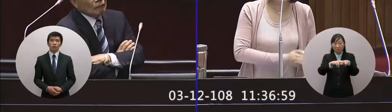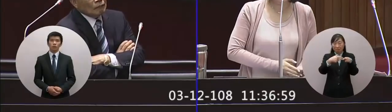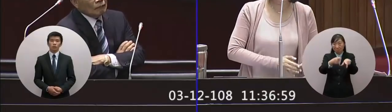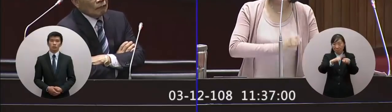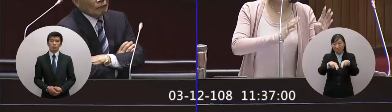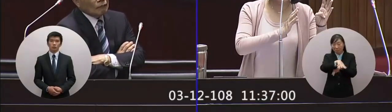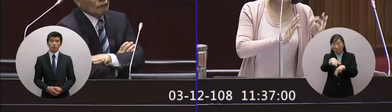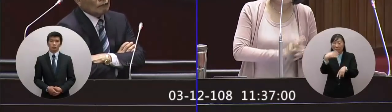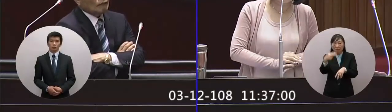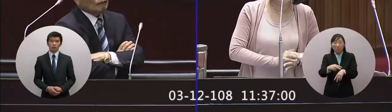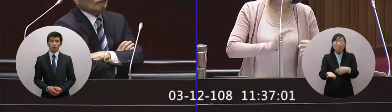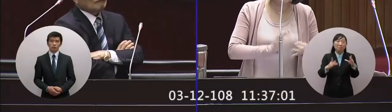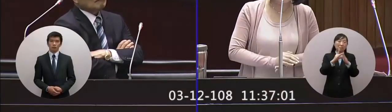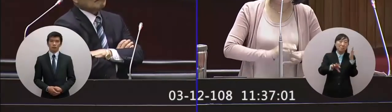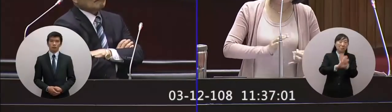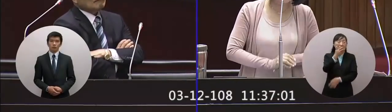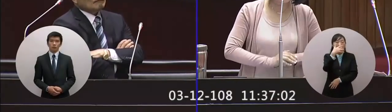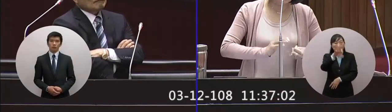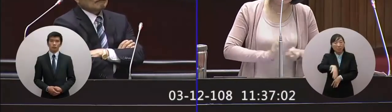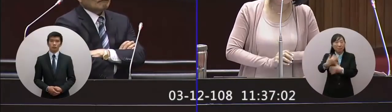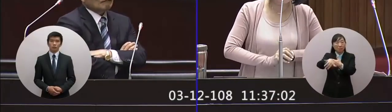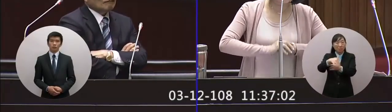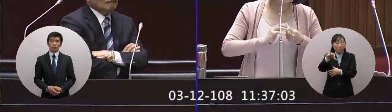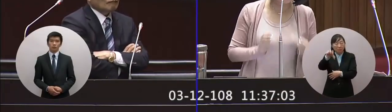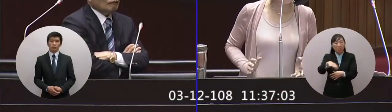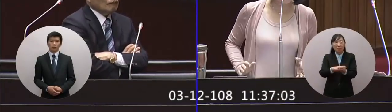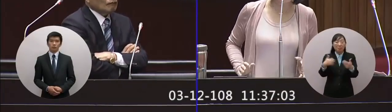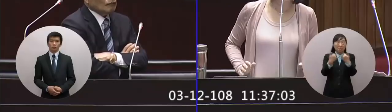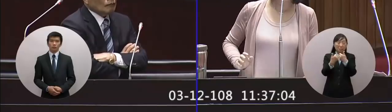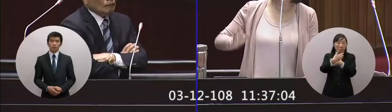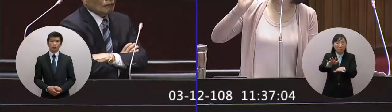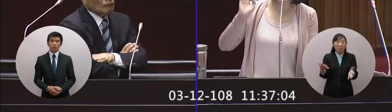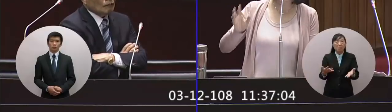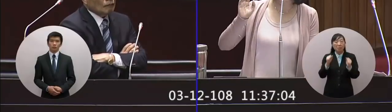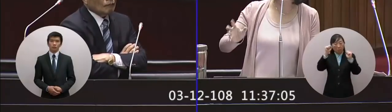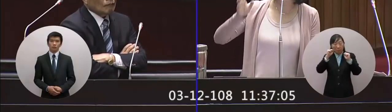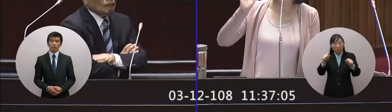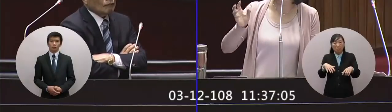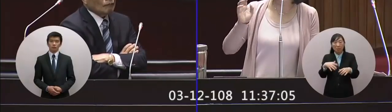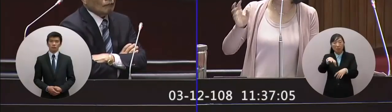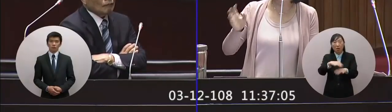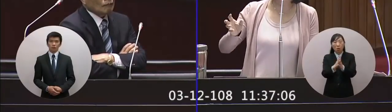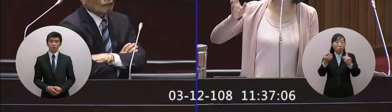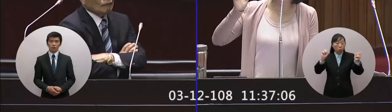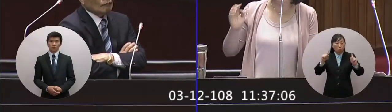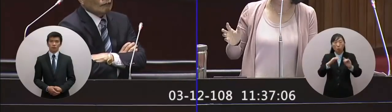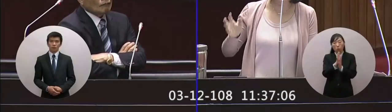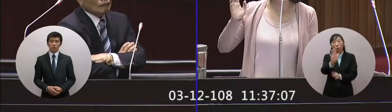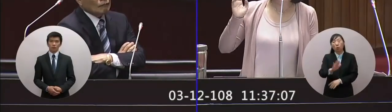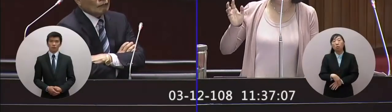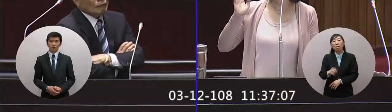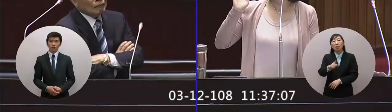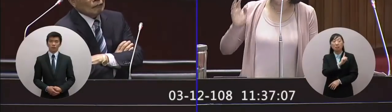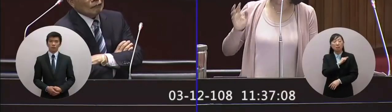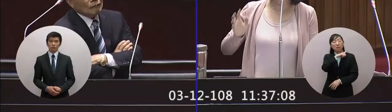户外餐厅、夜间咖啡厅、电影院、健身房、会议室、游戏房， 而每个学生的私人空间就是房